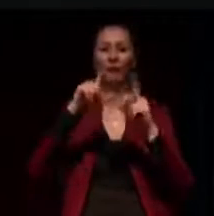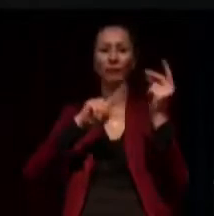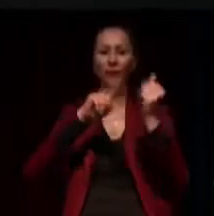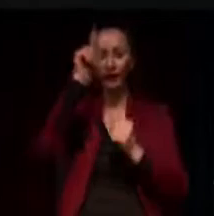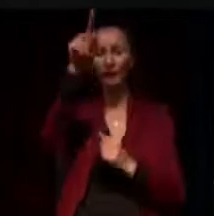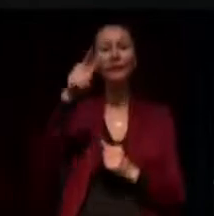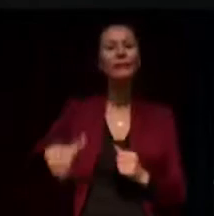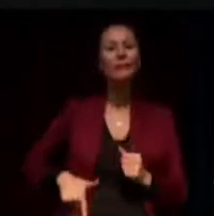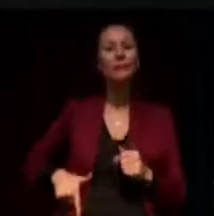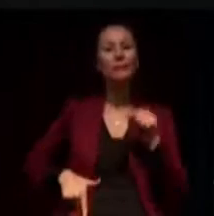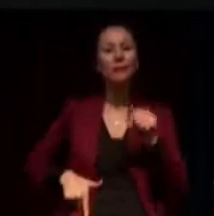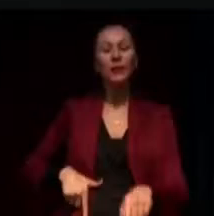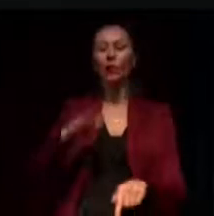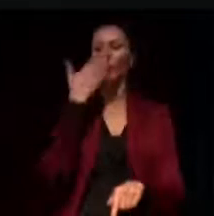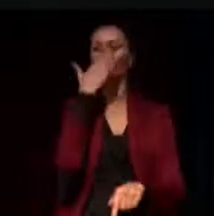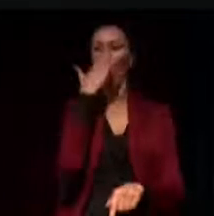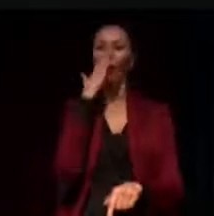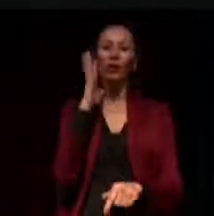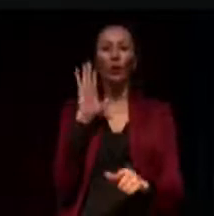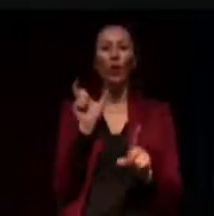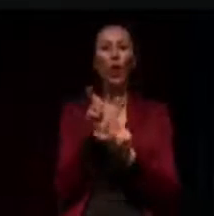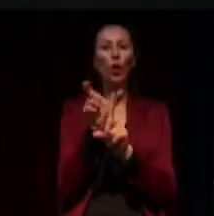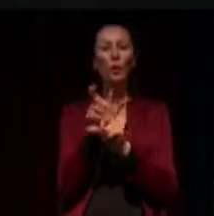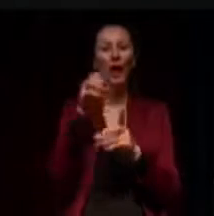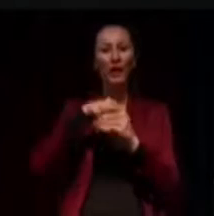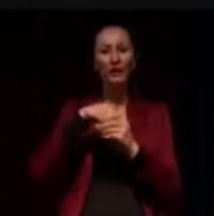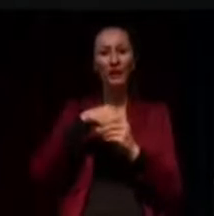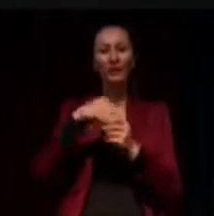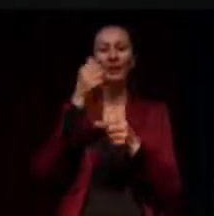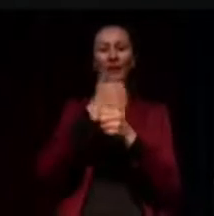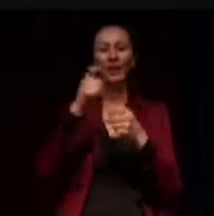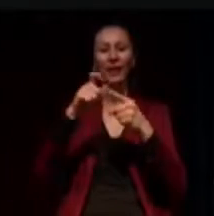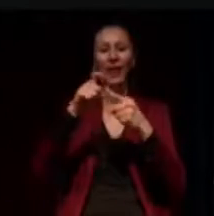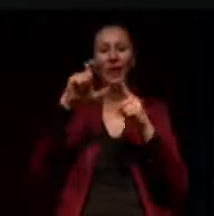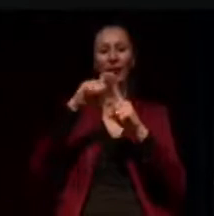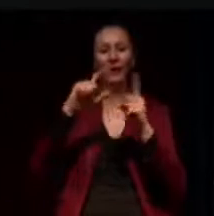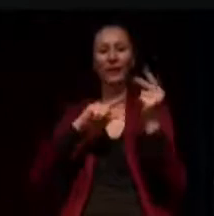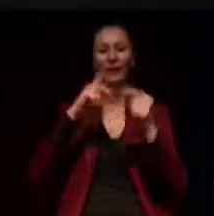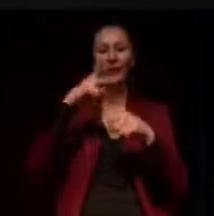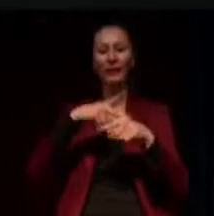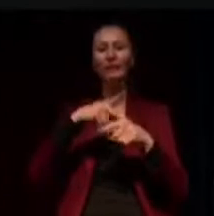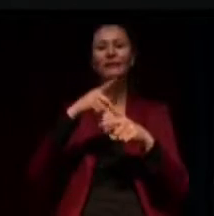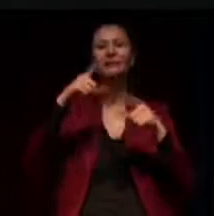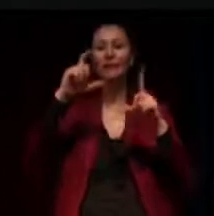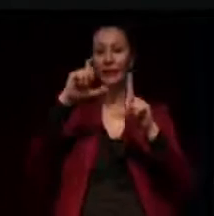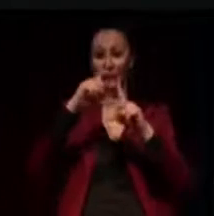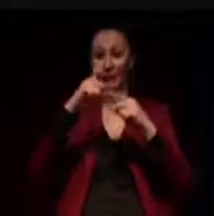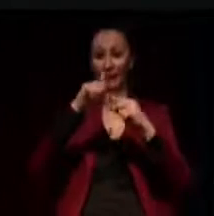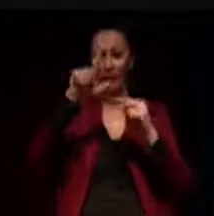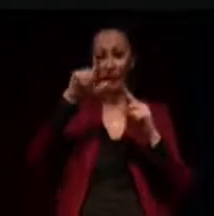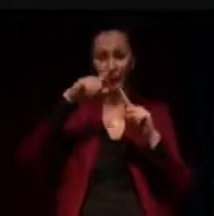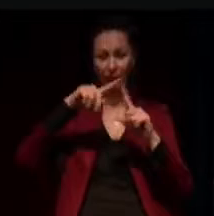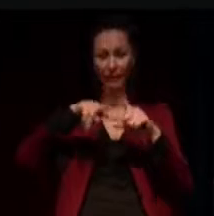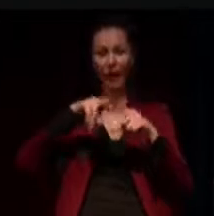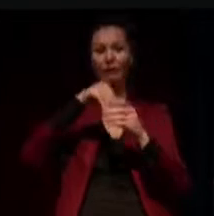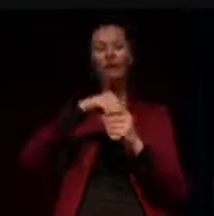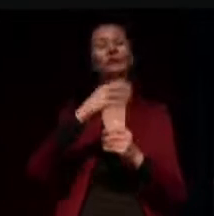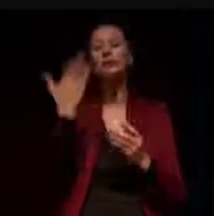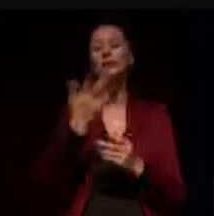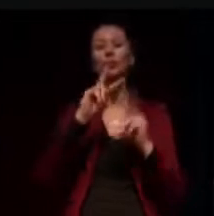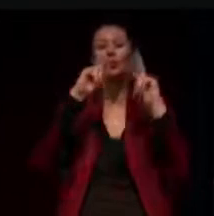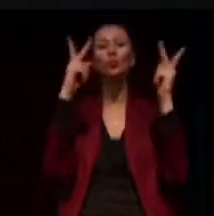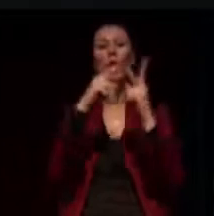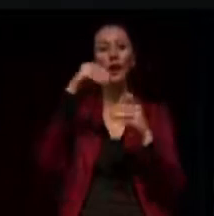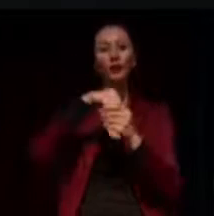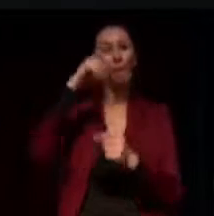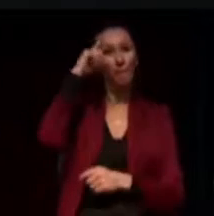İzmir'in doğal varlıklarını korumak için de çalışıyoruz. İşte Gediz Deltası, UNESCO Dünya Tarihi Doğa Mirası'na katılması için başvuruda bulunduk. Bunu